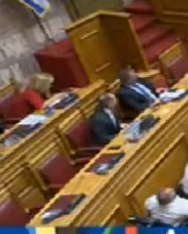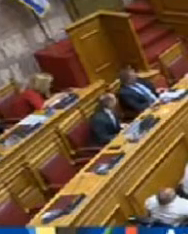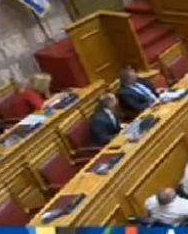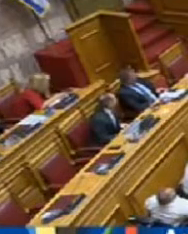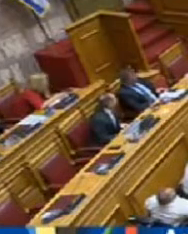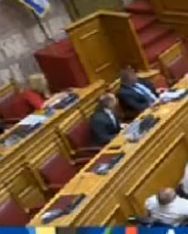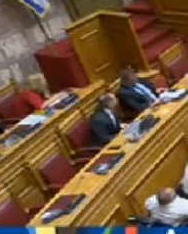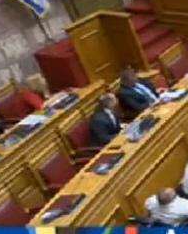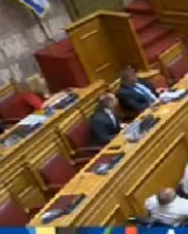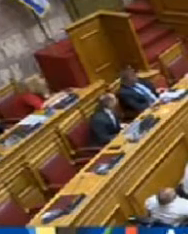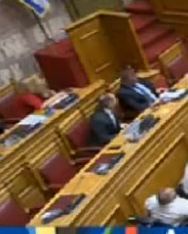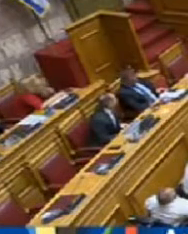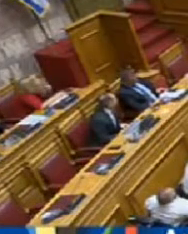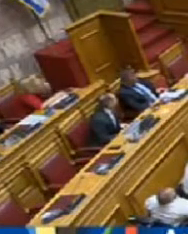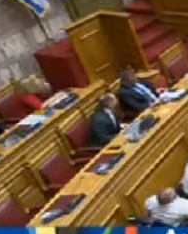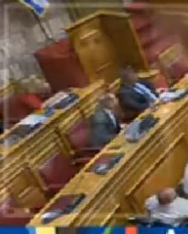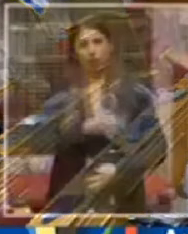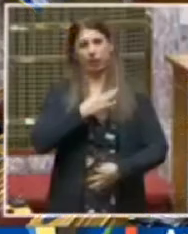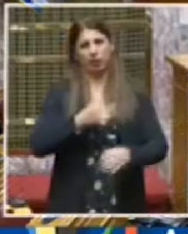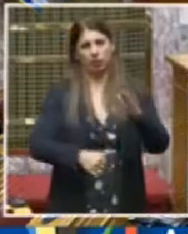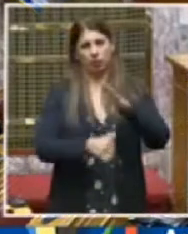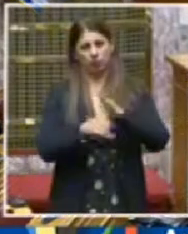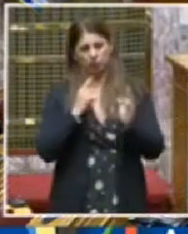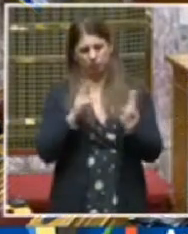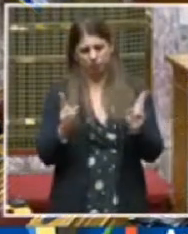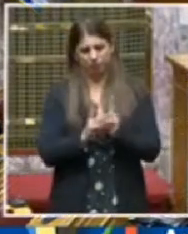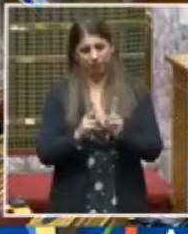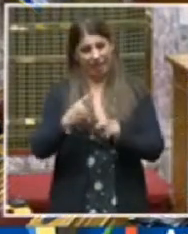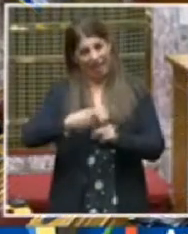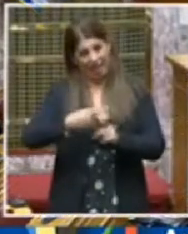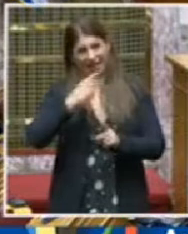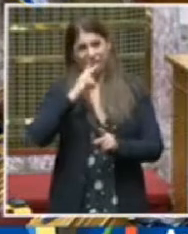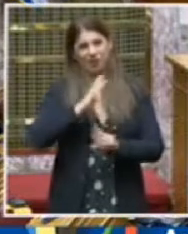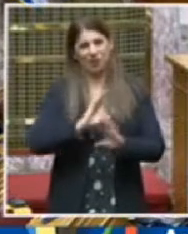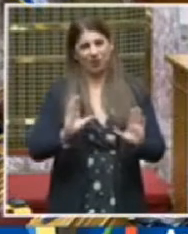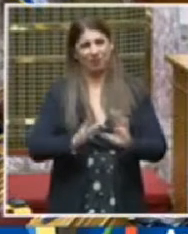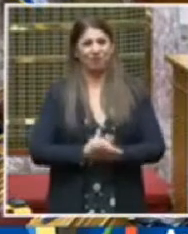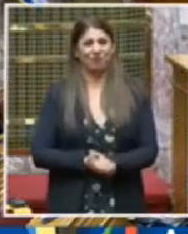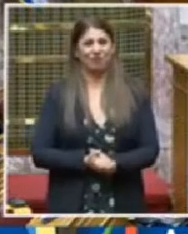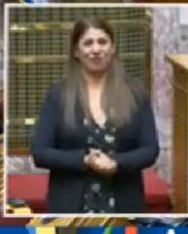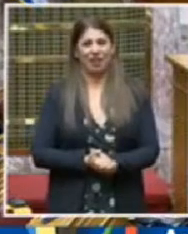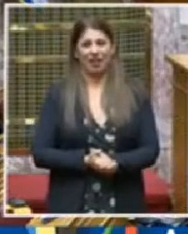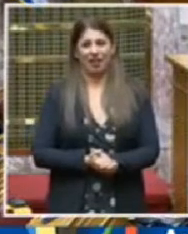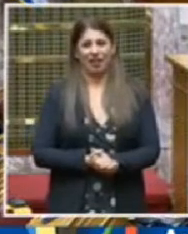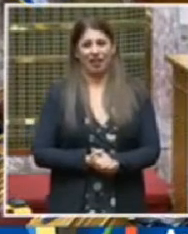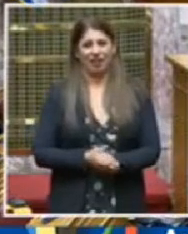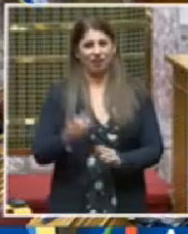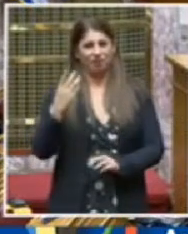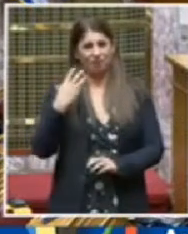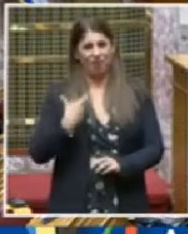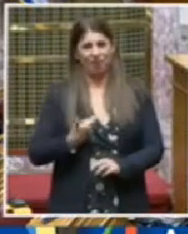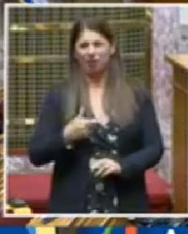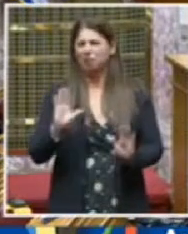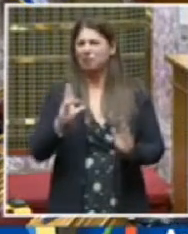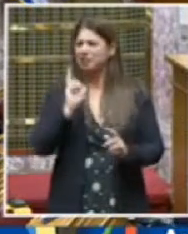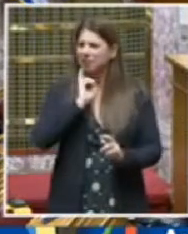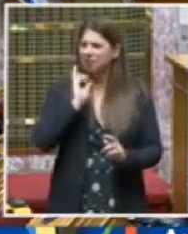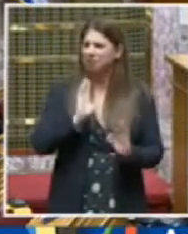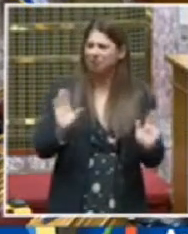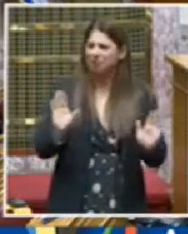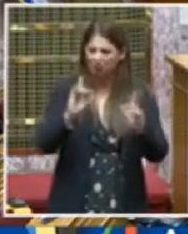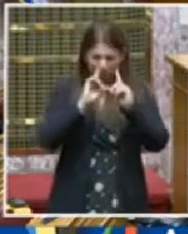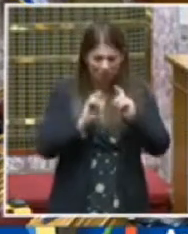Ευχαριστώ πάρα πολύ, κύριε Πρόεδρε. Θα είμαι σύντομος και στα ελληνικά. Δεν έχουμε, κυρία Μπακογιάννη, εμείς πρωτόκολλο